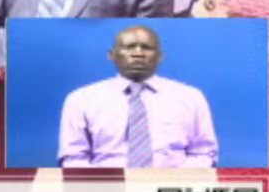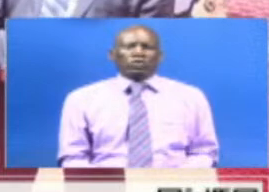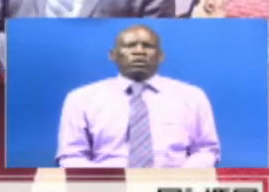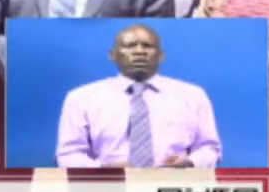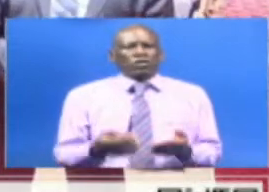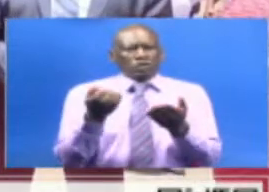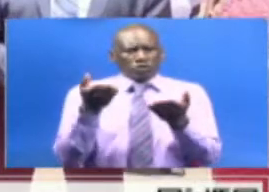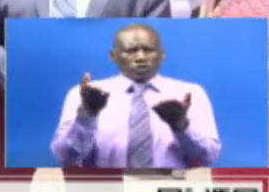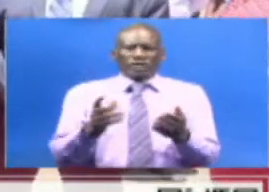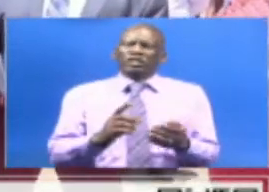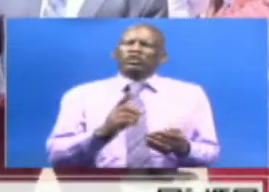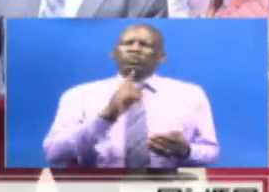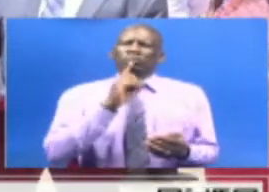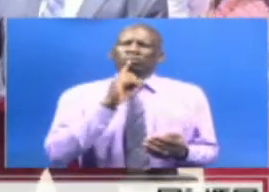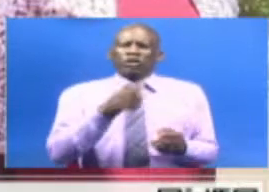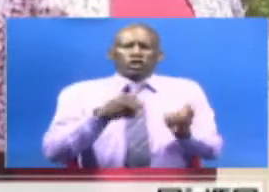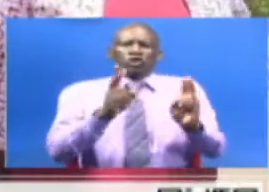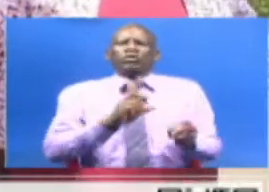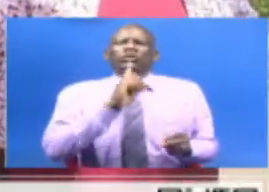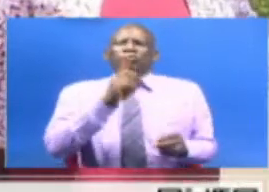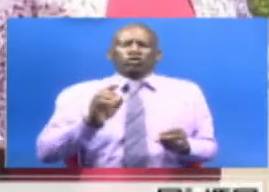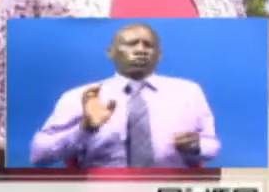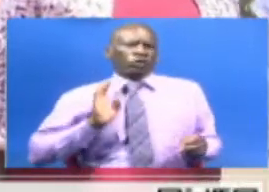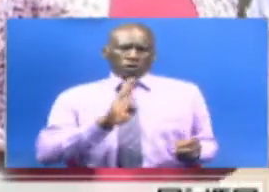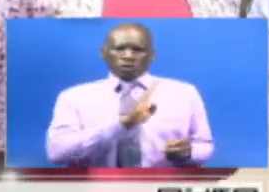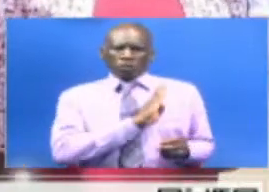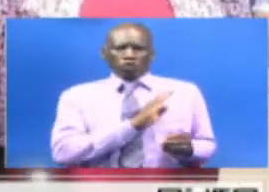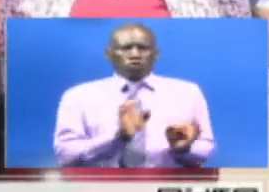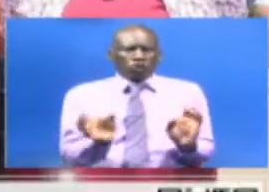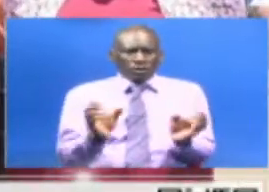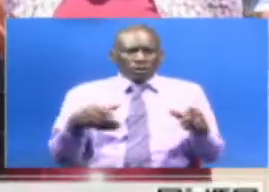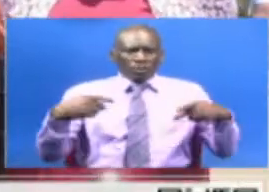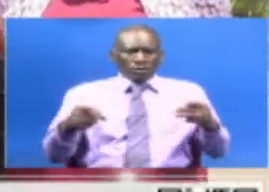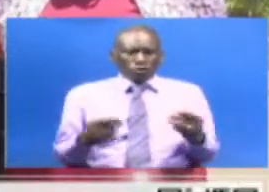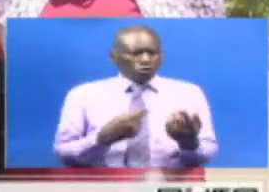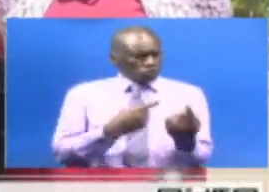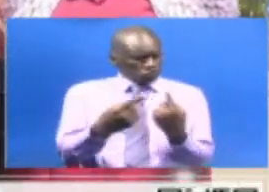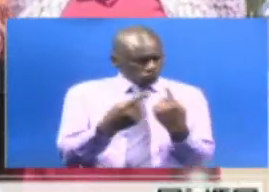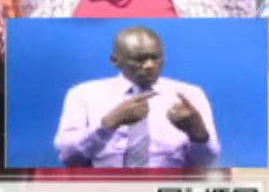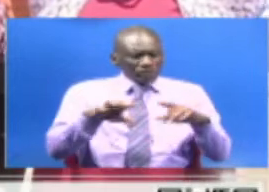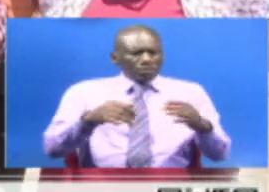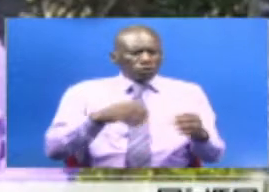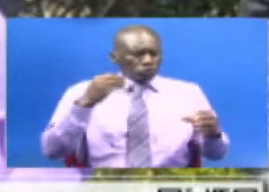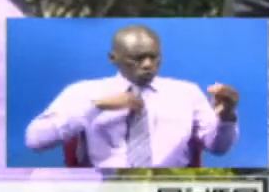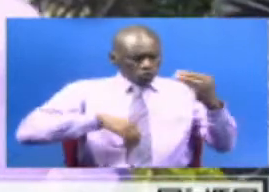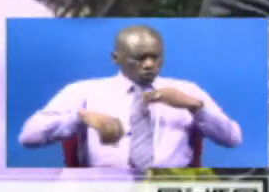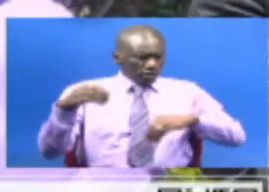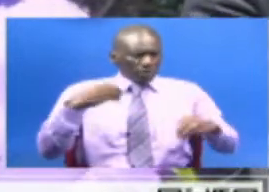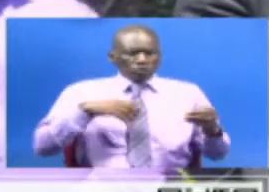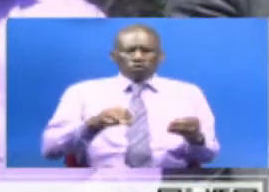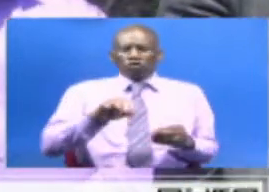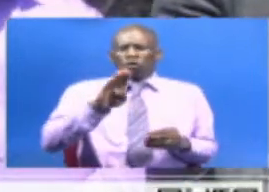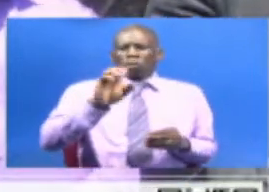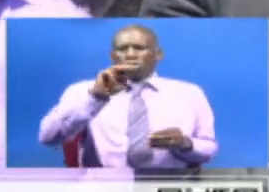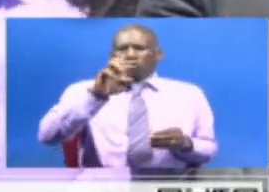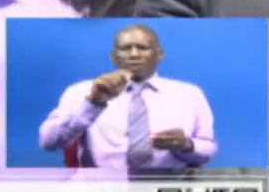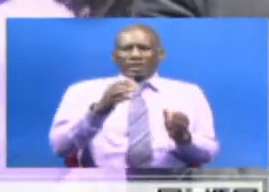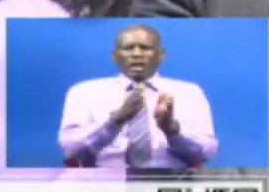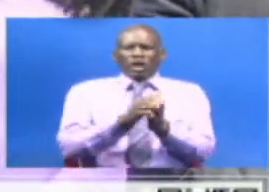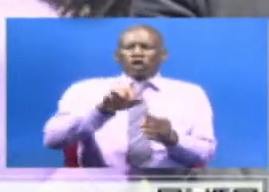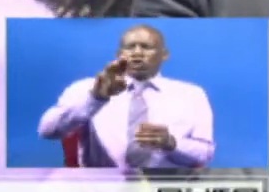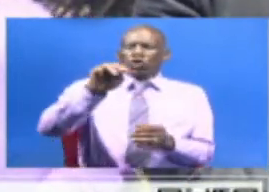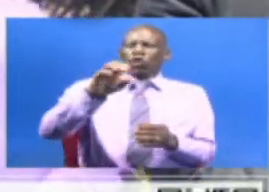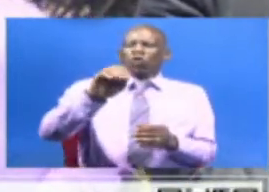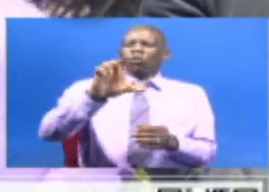Ilikuwa ni hotuba ya kawaida ya bodi kwa wanahabari kuzungumzia kashfa ya miradi ya Bomet na Mulot